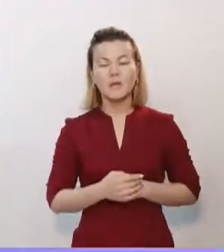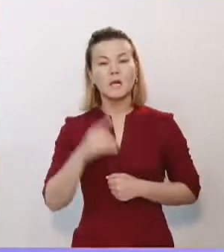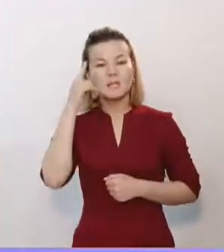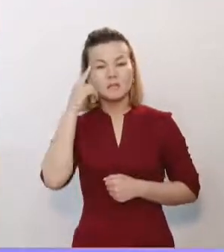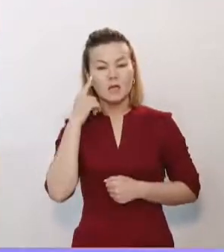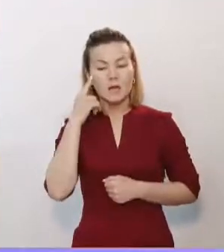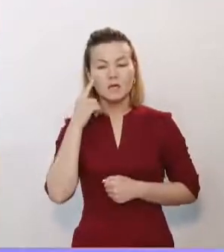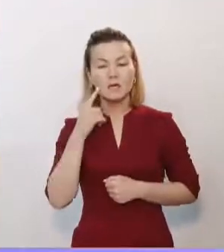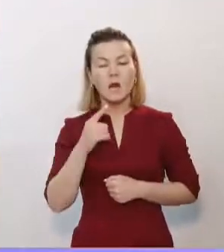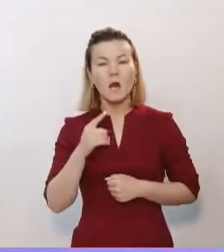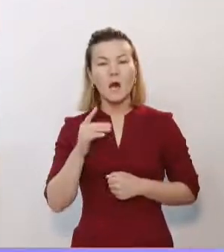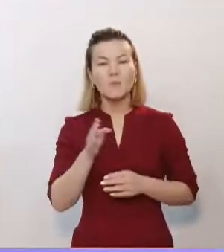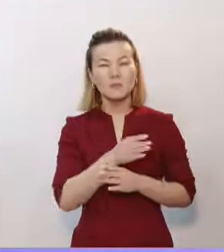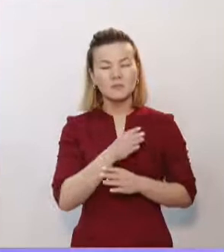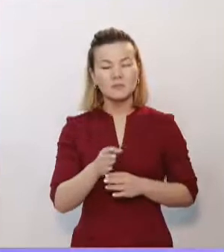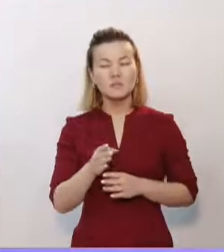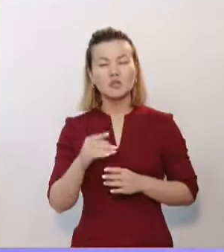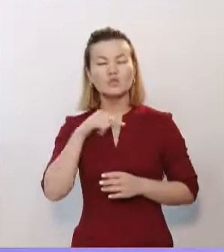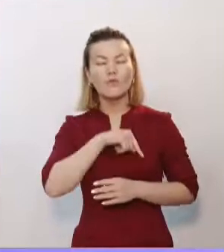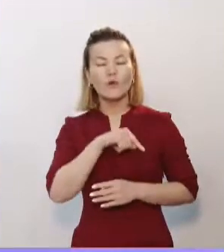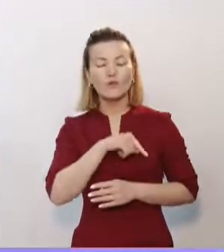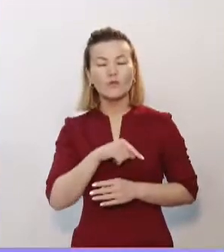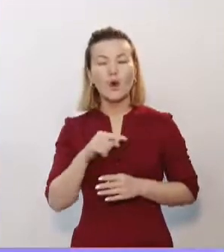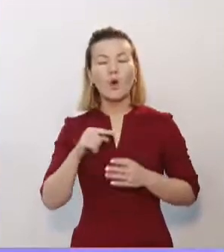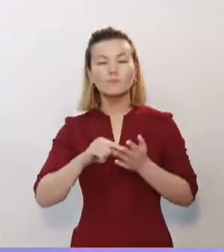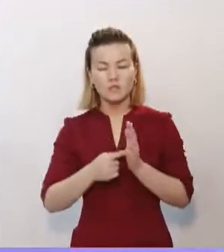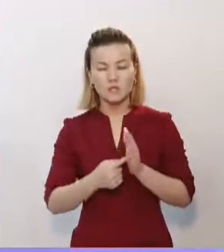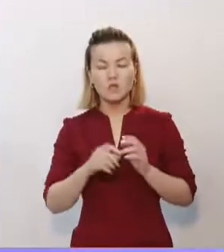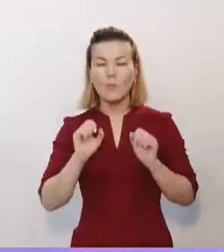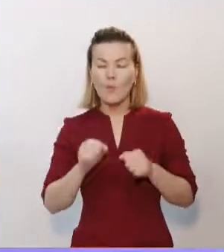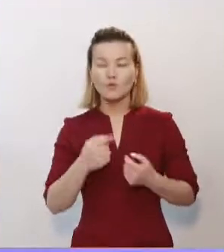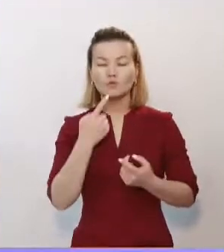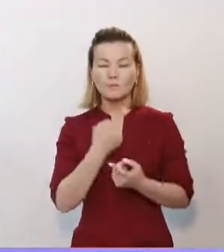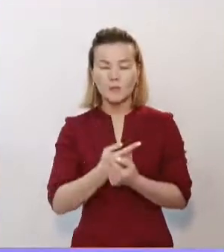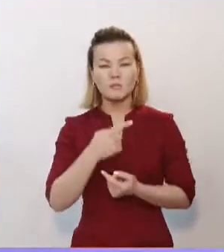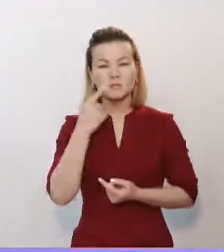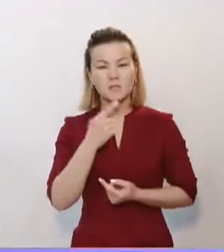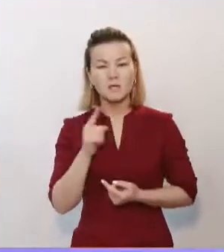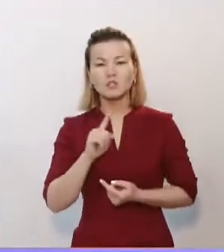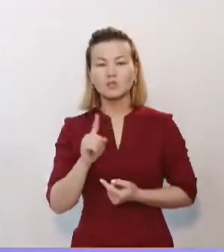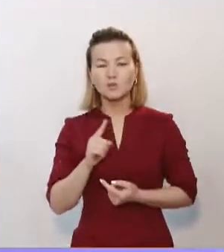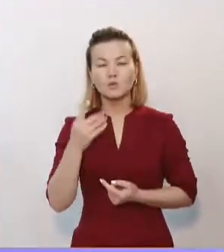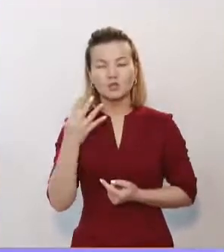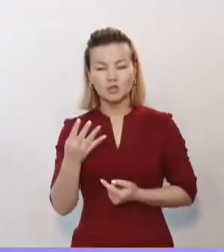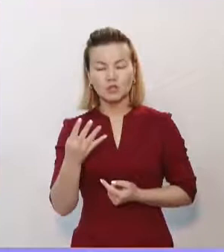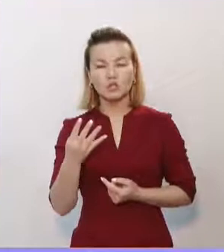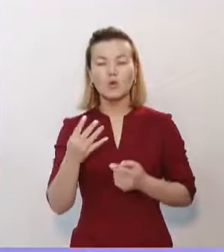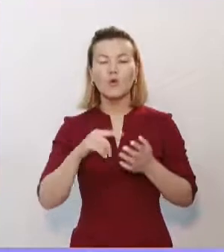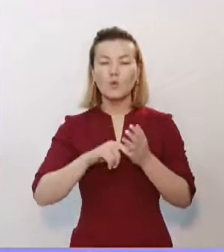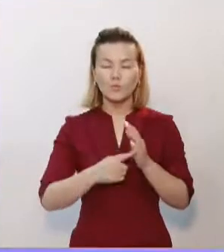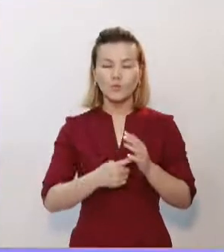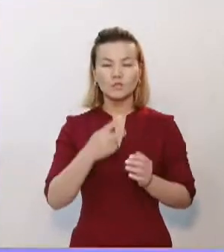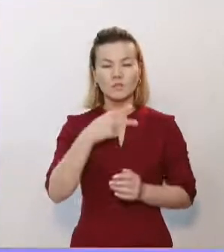Зная переместительное свойство умножения, можем с уверенностью сказать, что 4 умножить